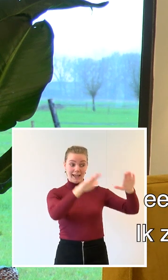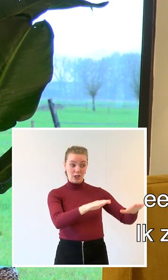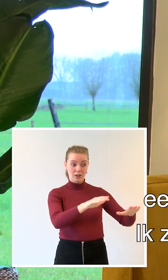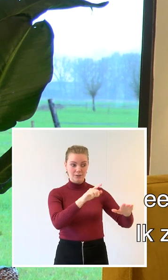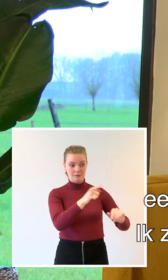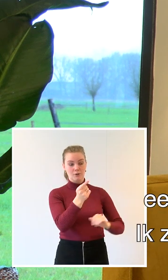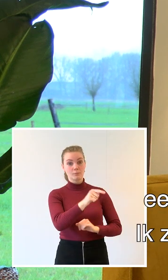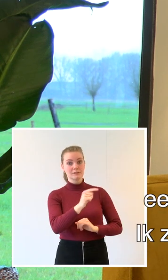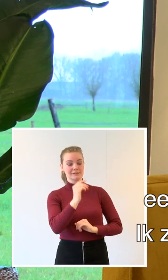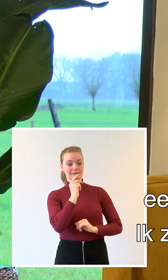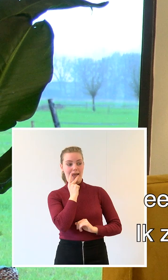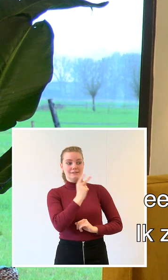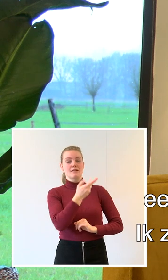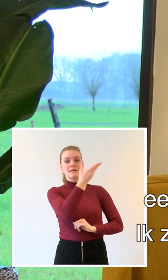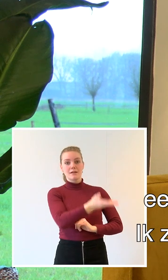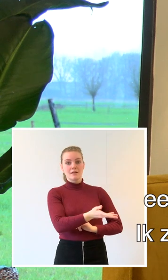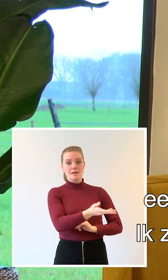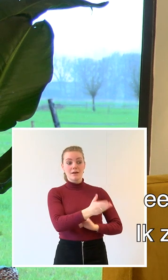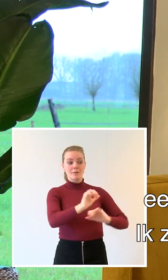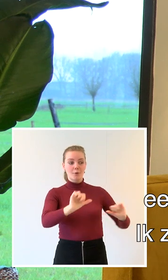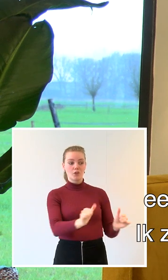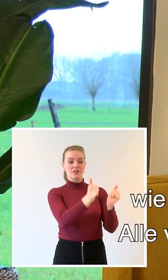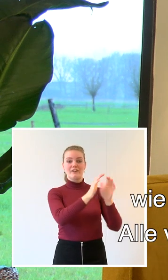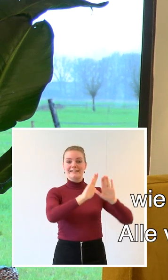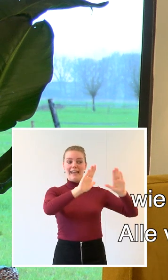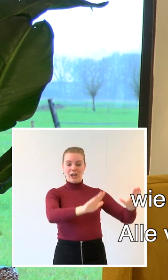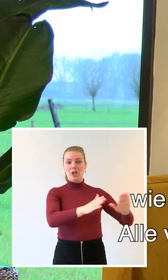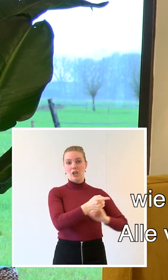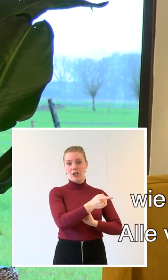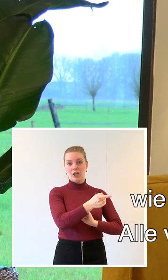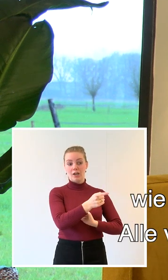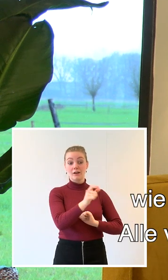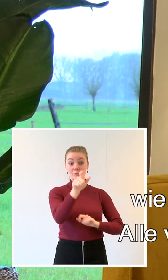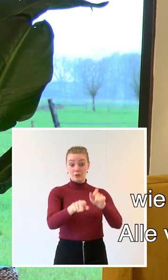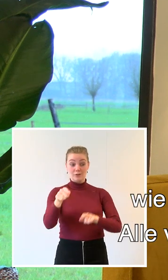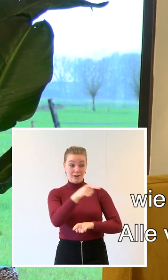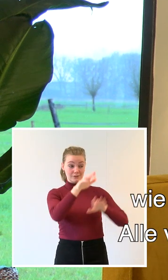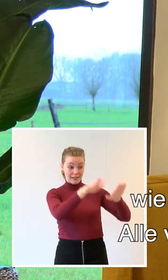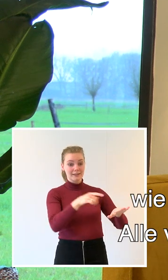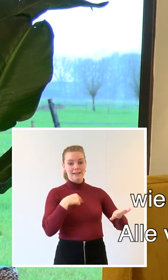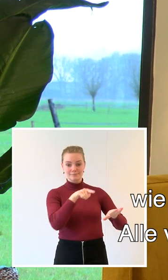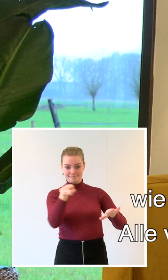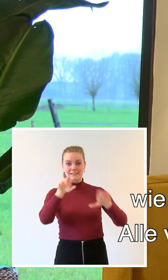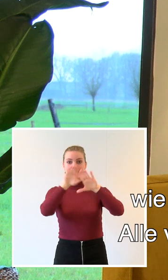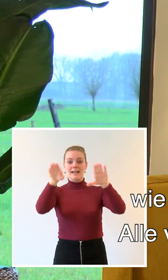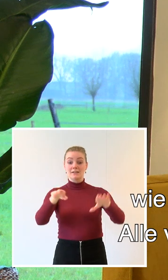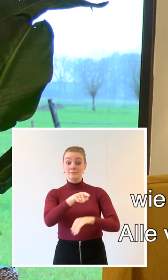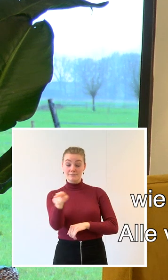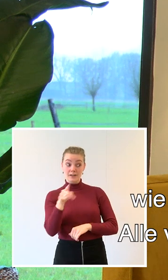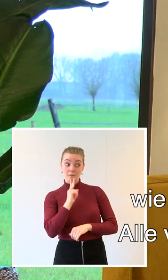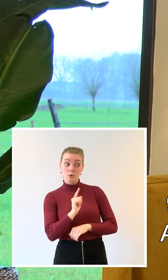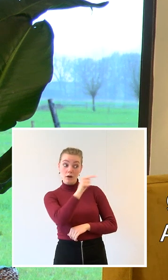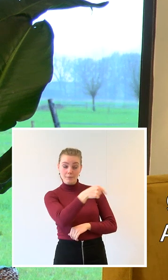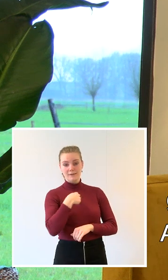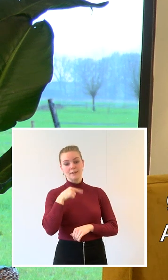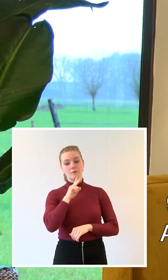zegen zul je zijn. Ik zal zegenen wie jou zegenen. Wie jou bespot, zal ik vervloeken. Alle volken op aarde zullen